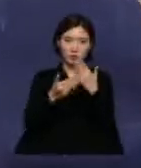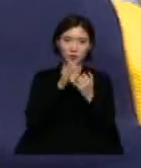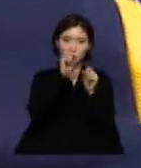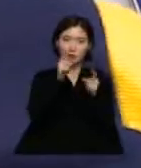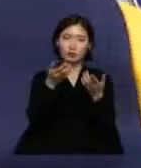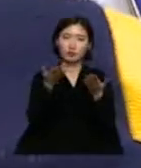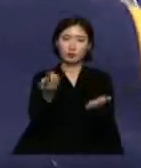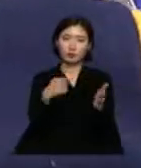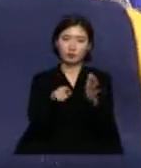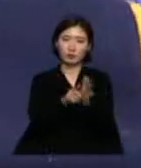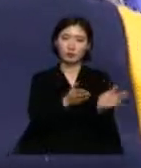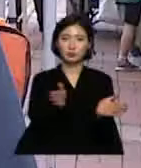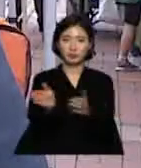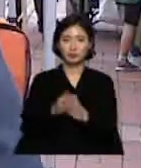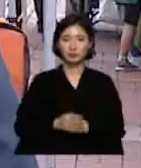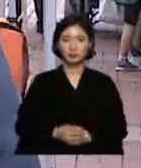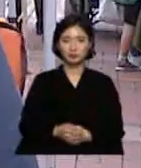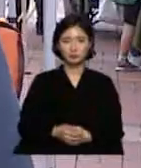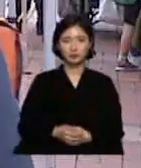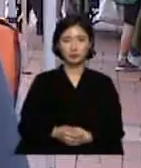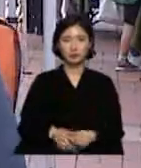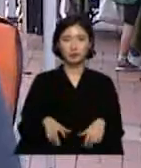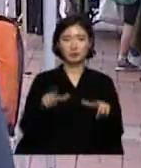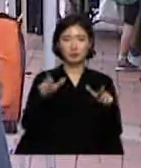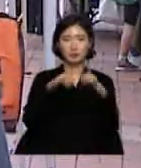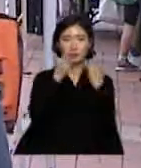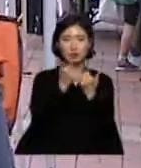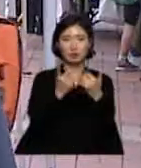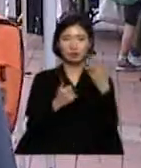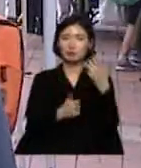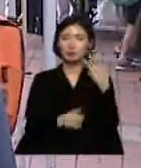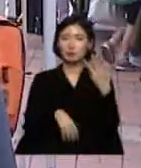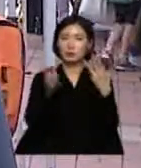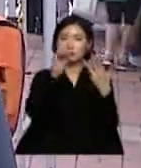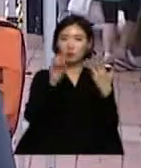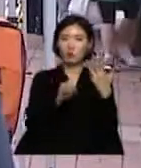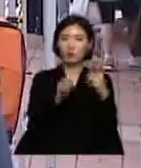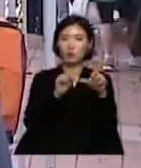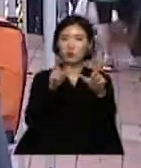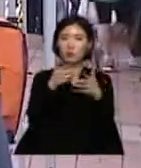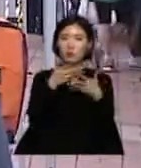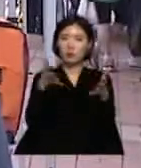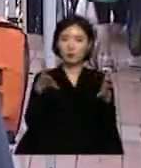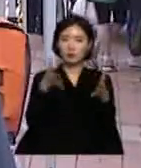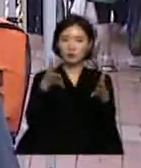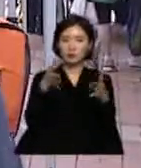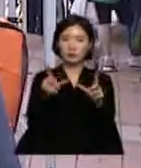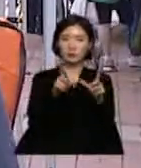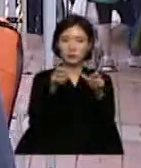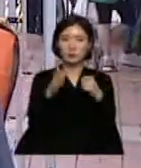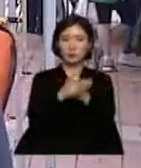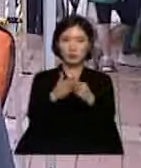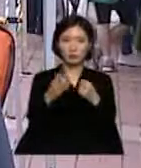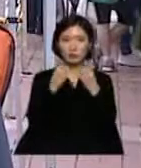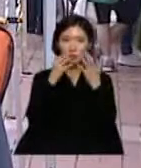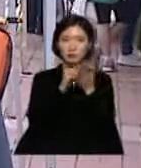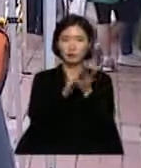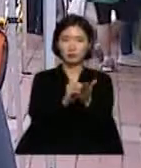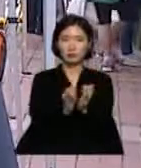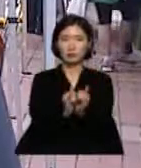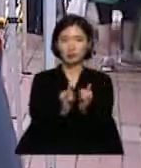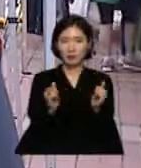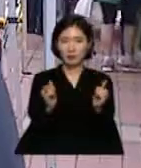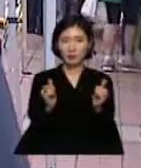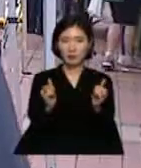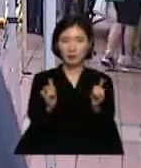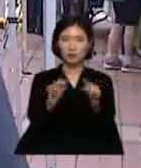위해 마련되고 있습니다. 현재 지역 사회가 한 98%가 아파트 지역 사회입니다. 특히 또 새로운